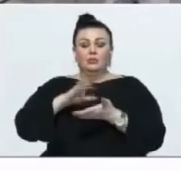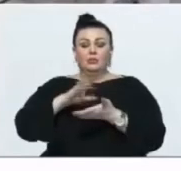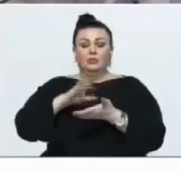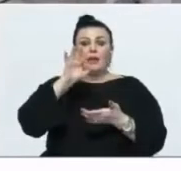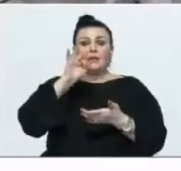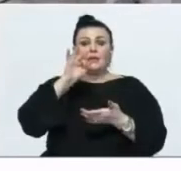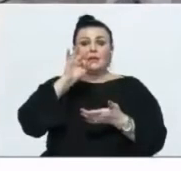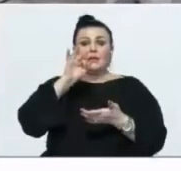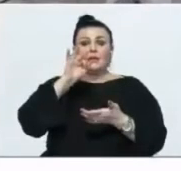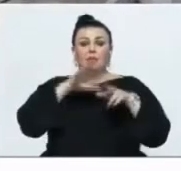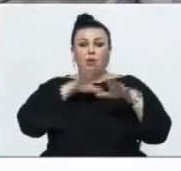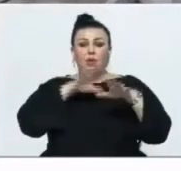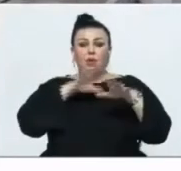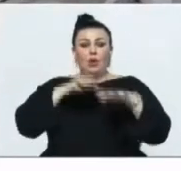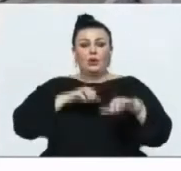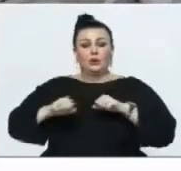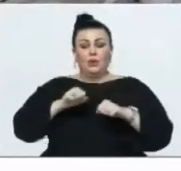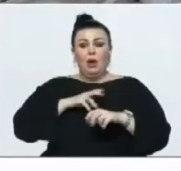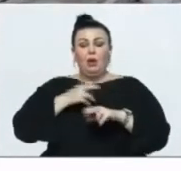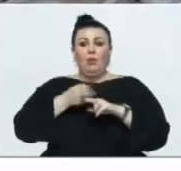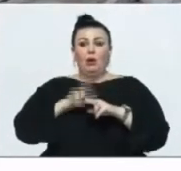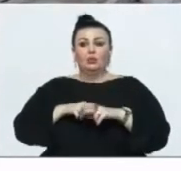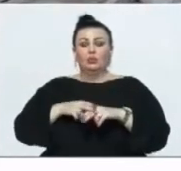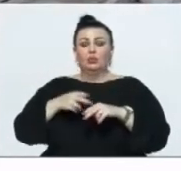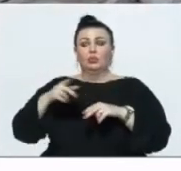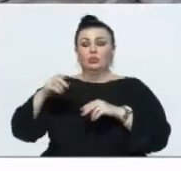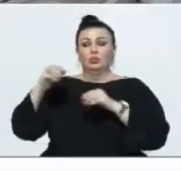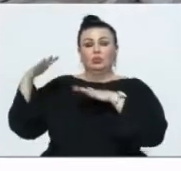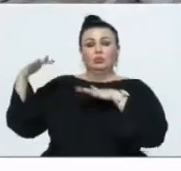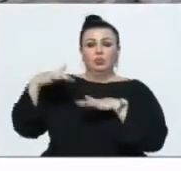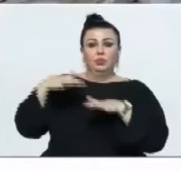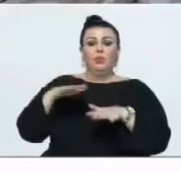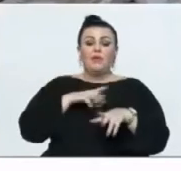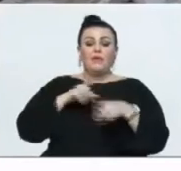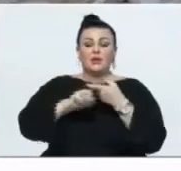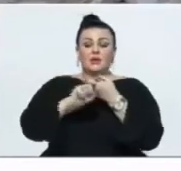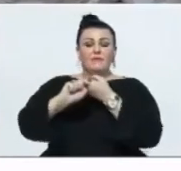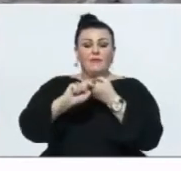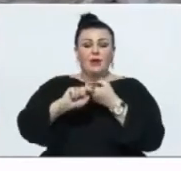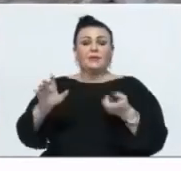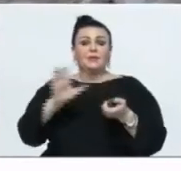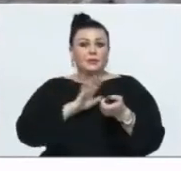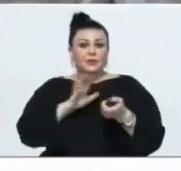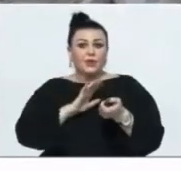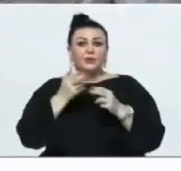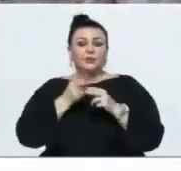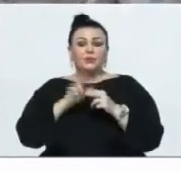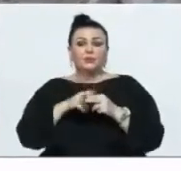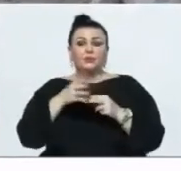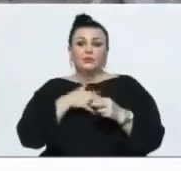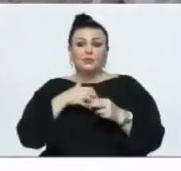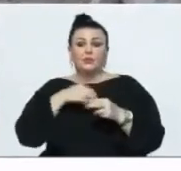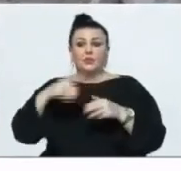bu da sürüşmənin eyni vaxt olub. Çox güman ki, bunun da təsiri var və qeyd edim ki, buradan qarşıya keçməyə